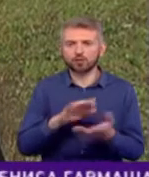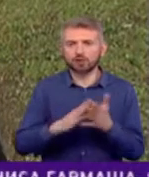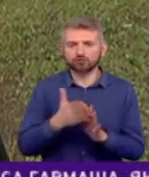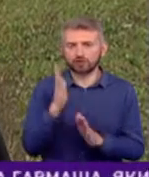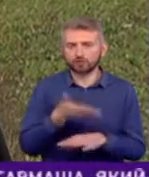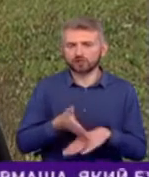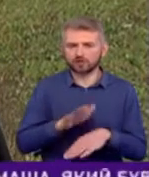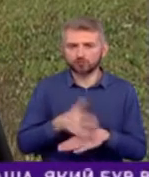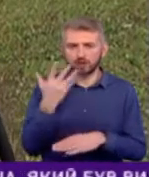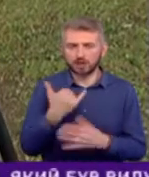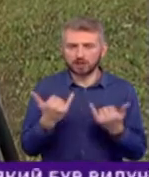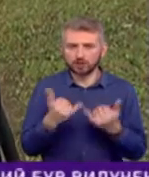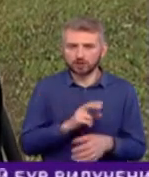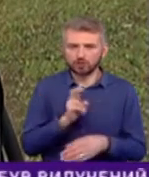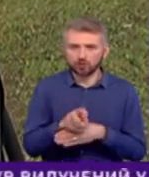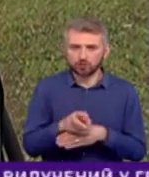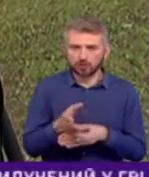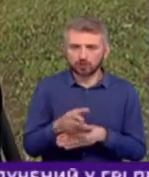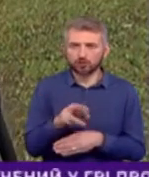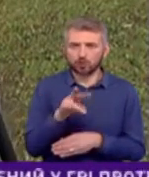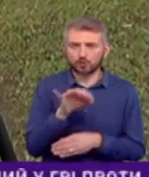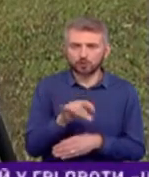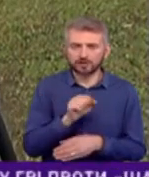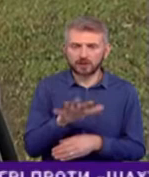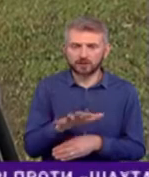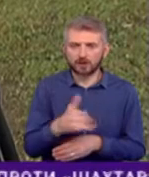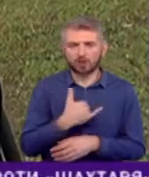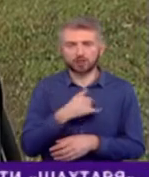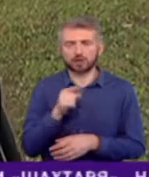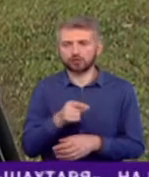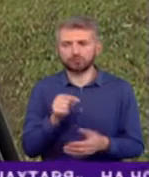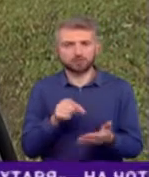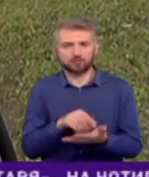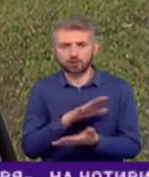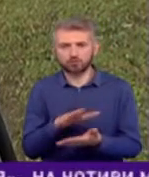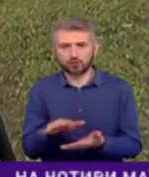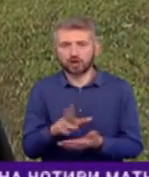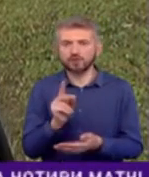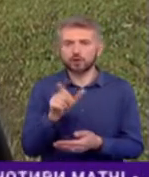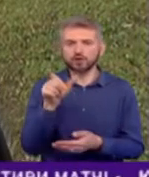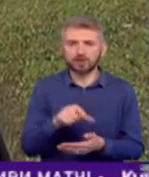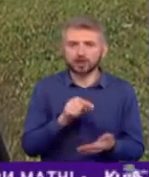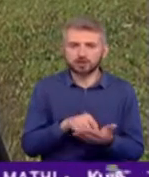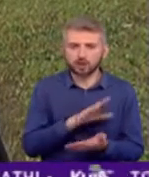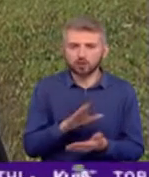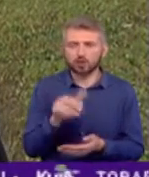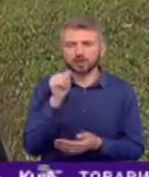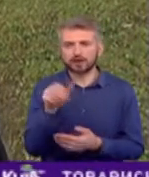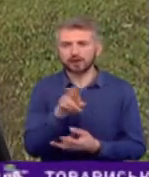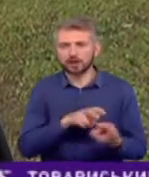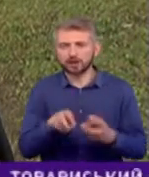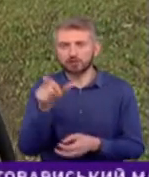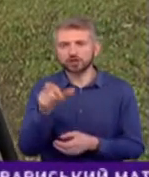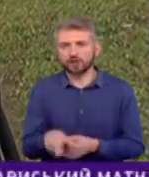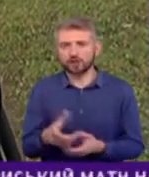от тяжке, коли сьогодні прийшов донор здати, а у нас він не пройшов. Второй чоловік не пройшов, ми на завтра іщемо, а